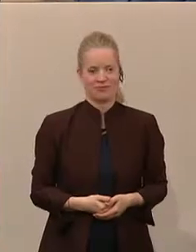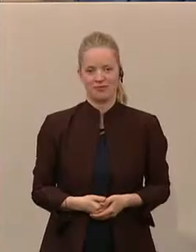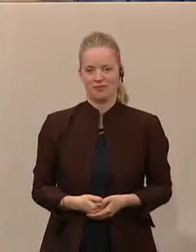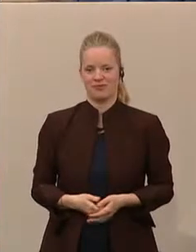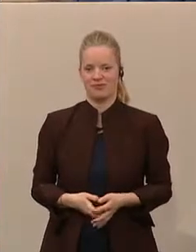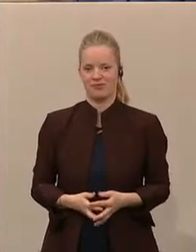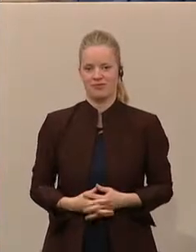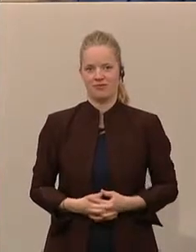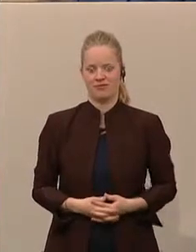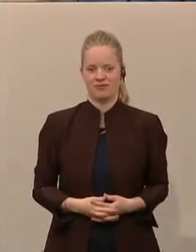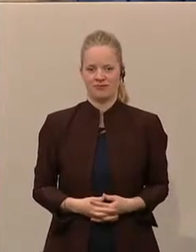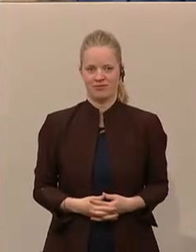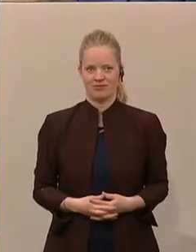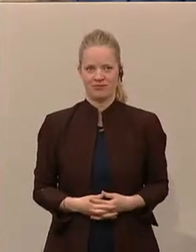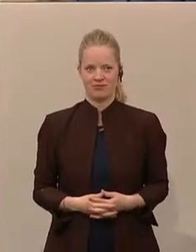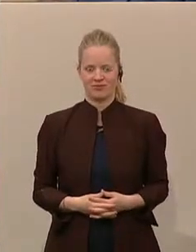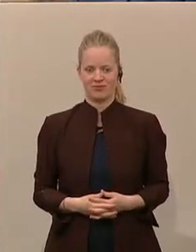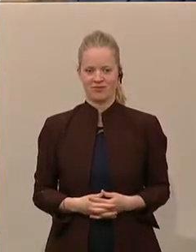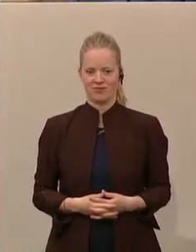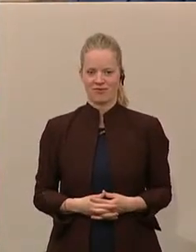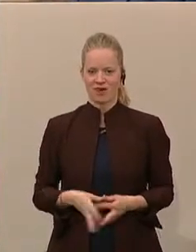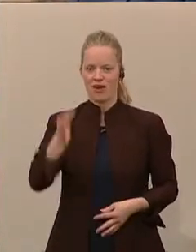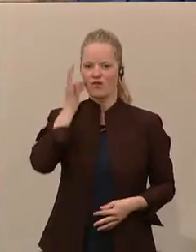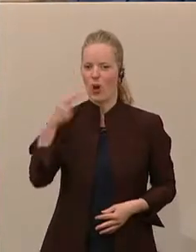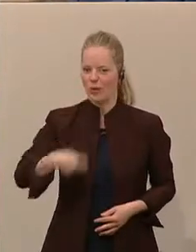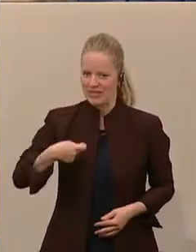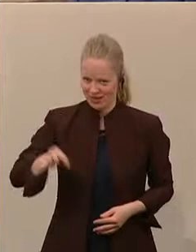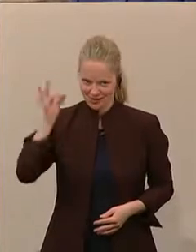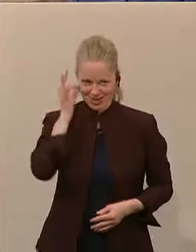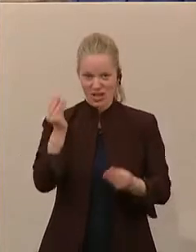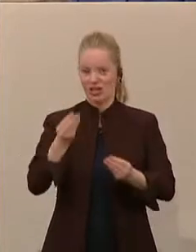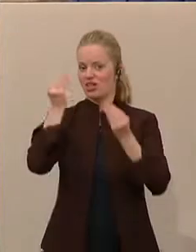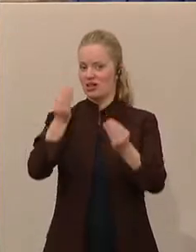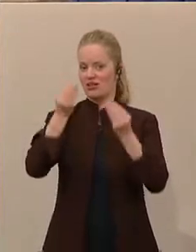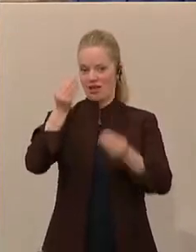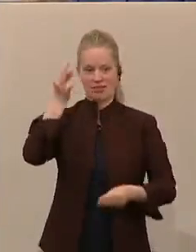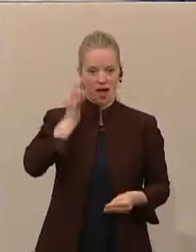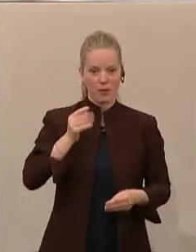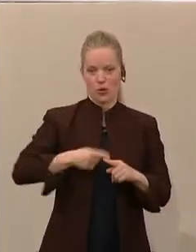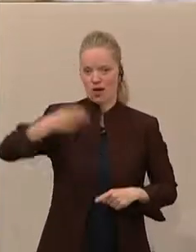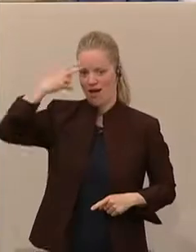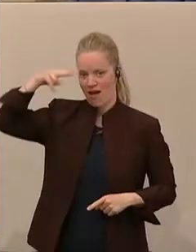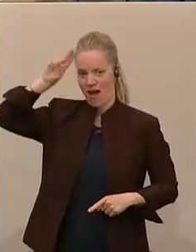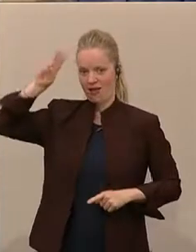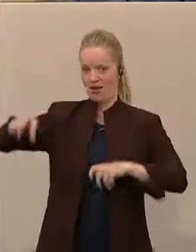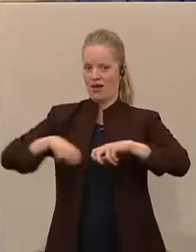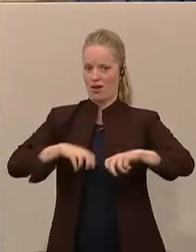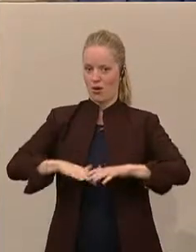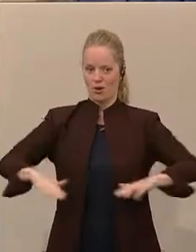Als nächster am Wort ist Konrad Anthony von der SPÖ. Präsidentin, geschätzte Damen und Herren auf der